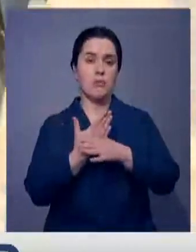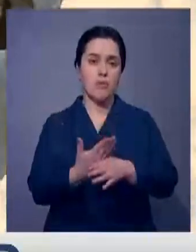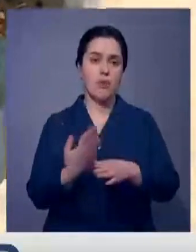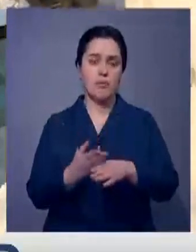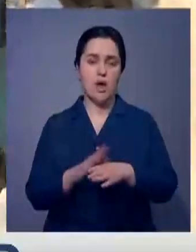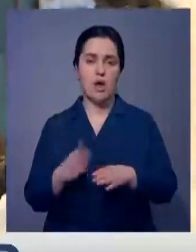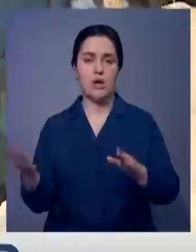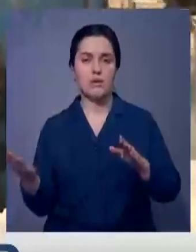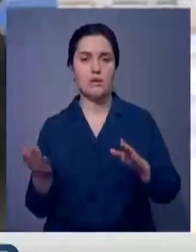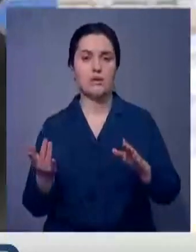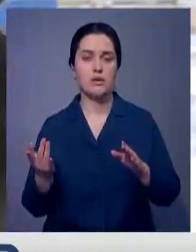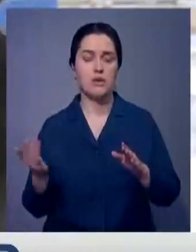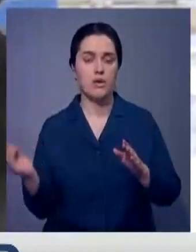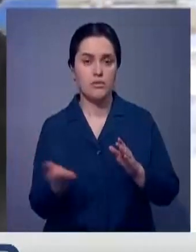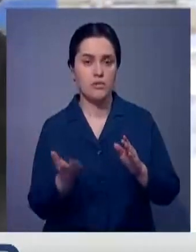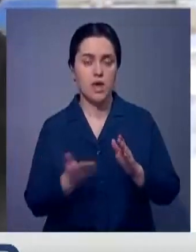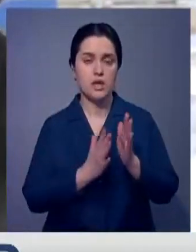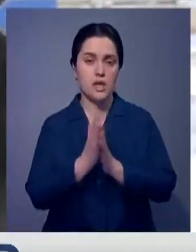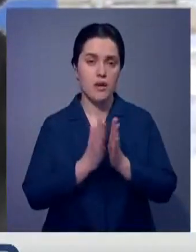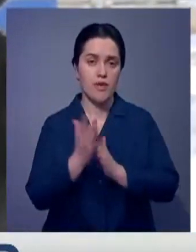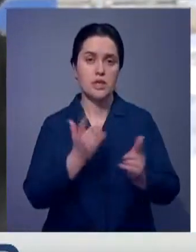сено, заготавливать уголь.